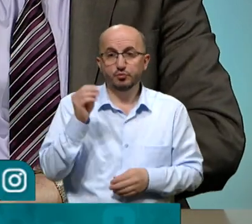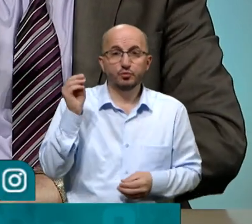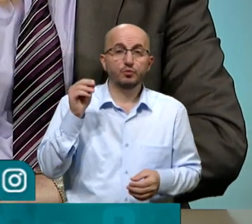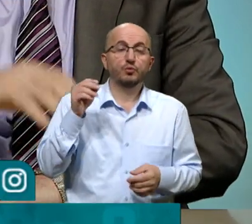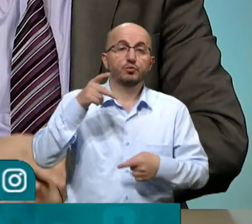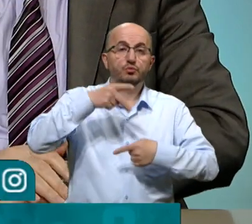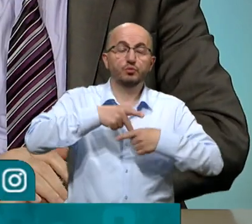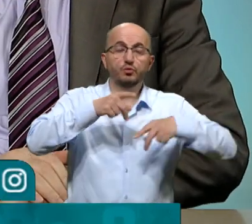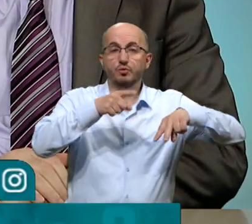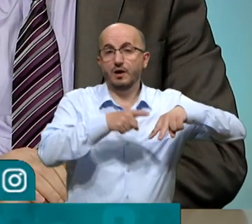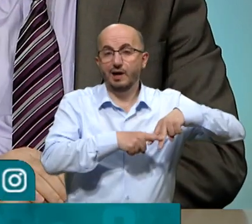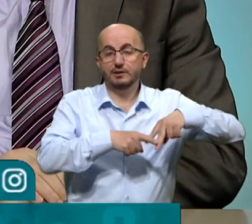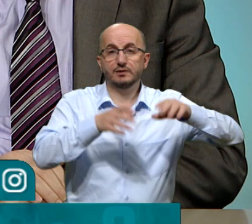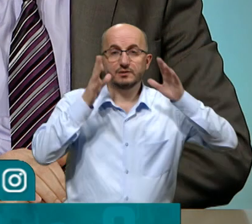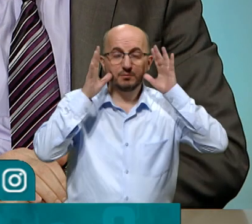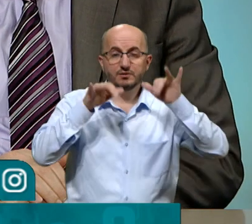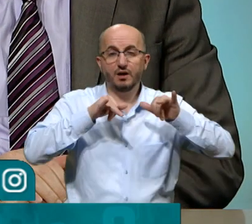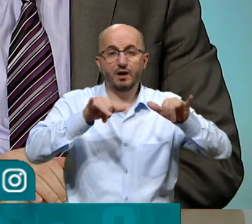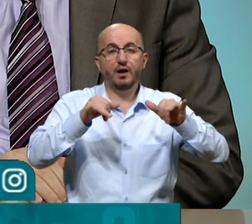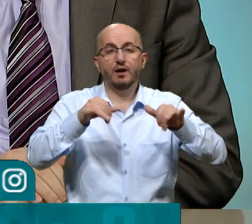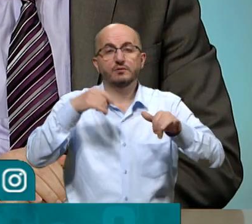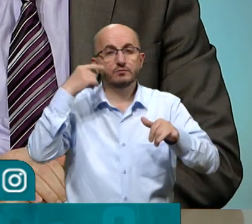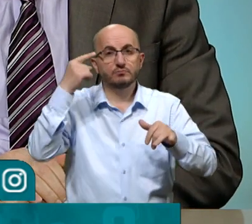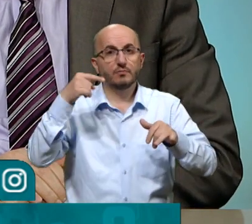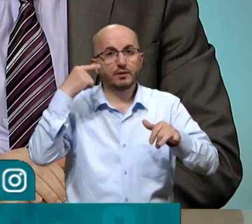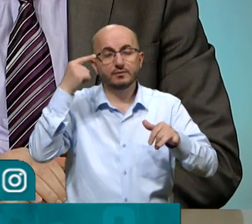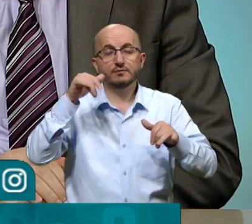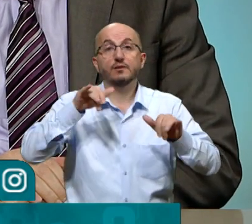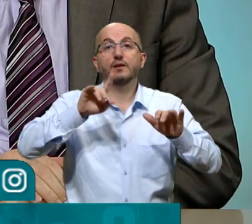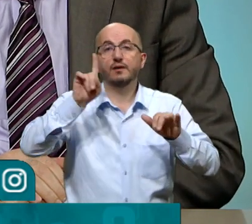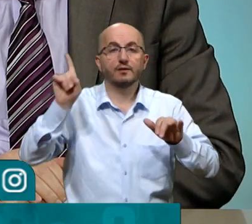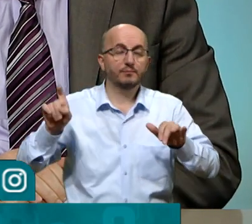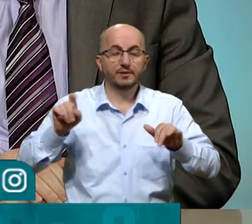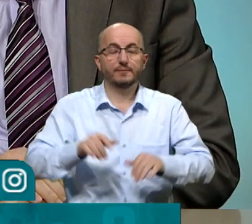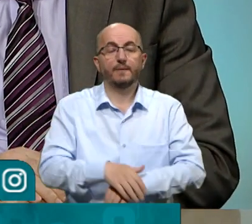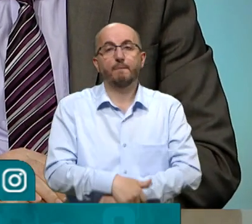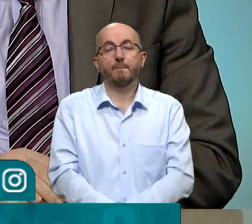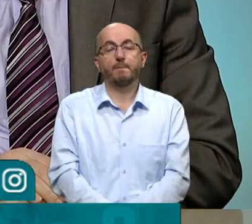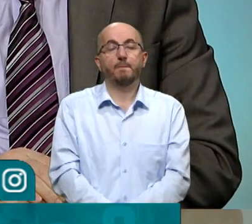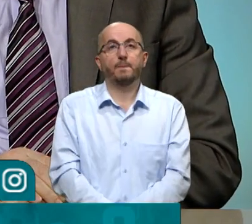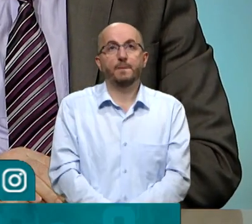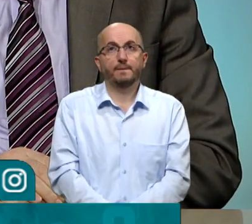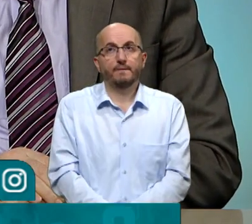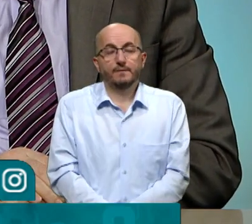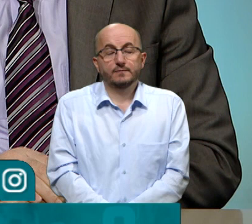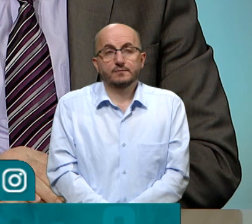hilde ay bu da değil mi hocam Aynen aynen öyledir onun için de evleneceğim Hazretleri